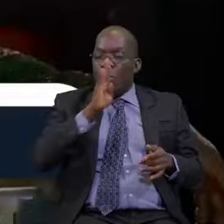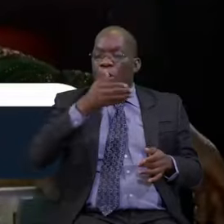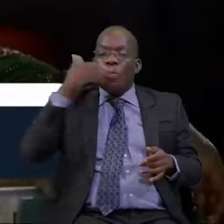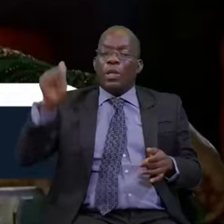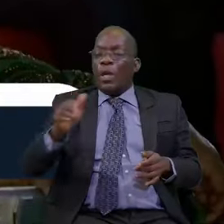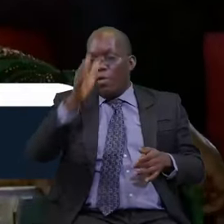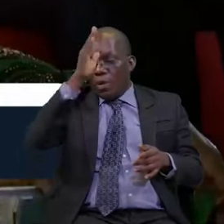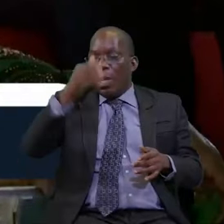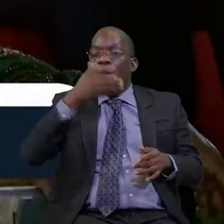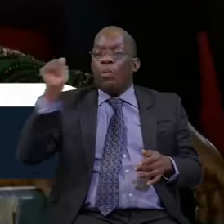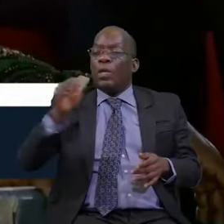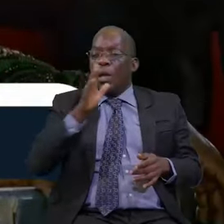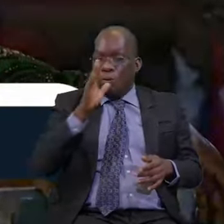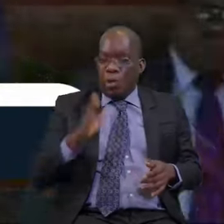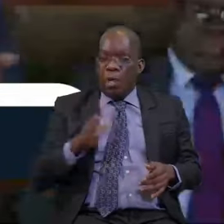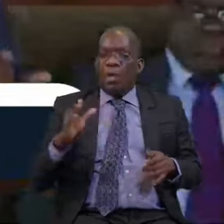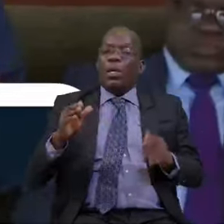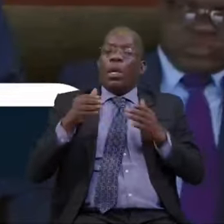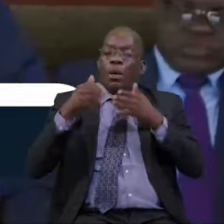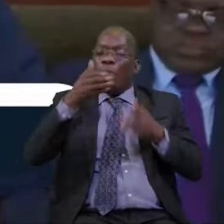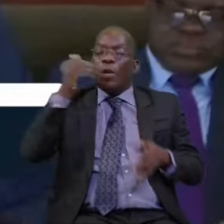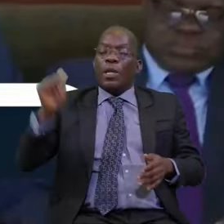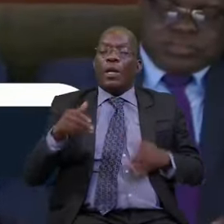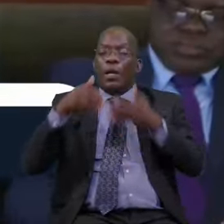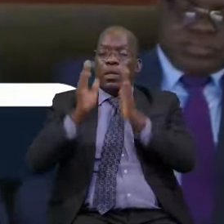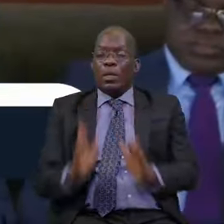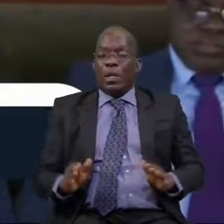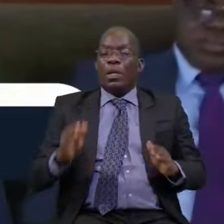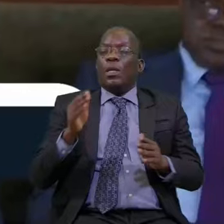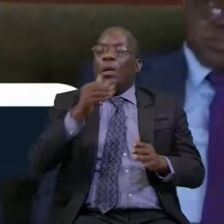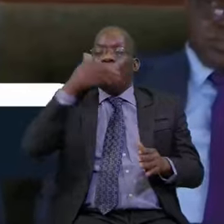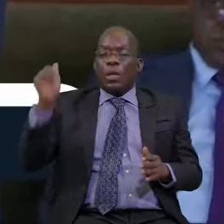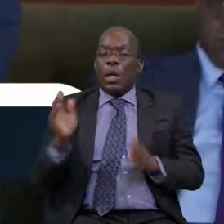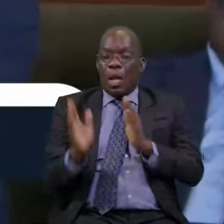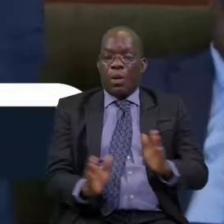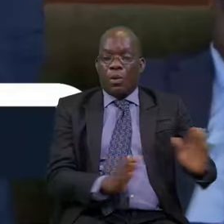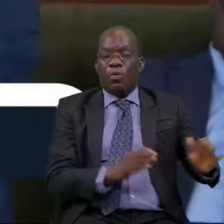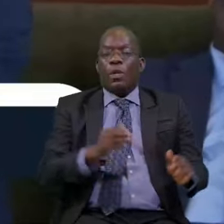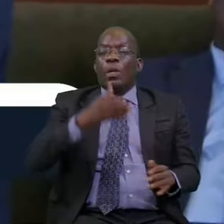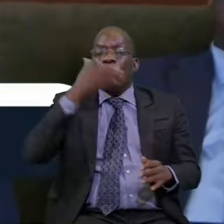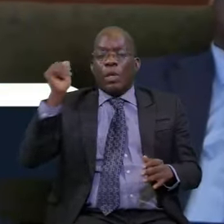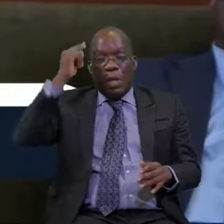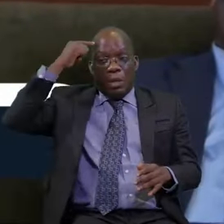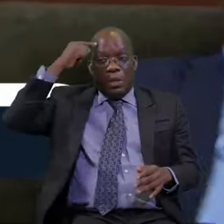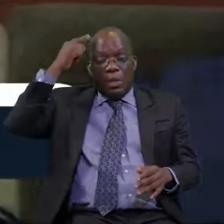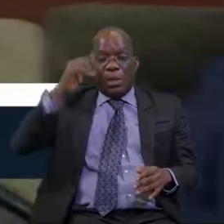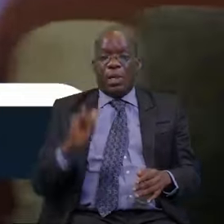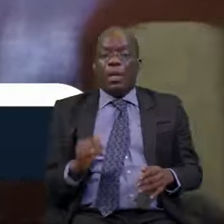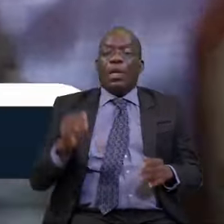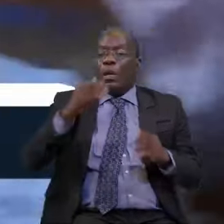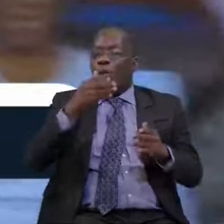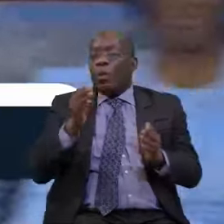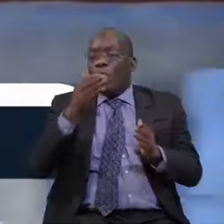deviendrez un meilleur père, une meilleure mère, un meilleur dirigeant, un meilleur organisateur. Vous deviendrez un